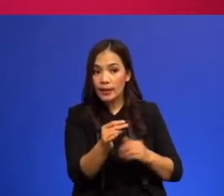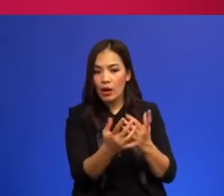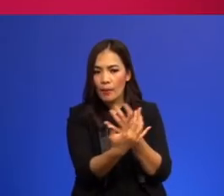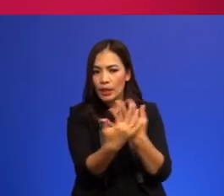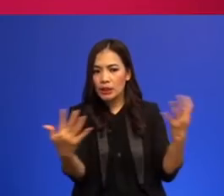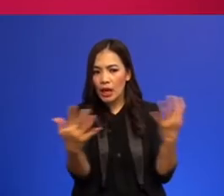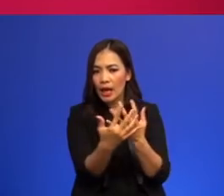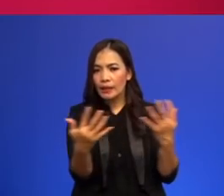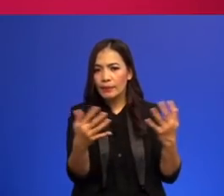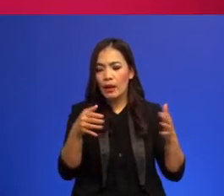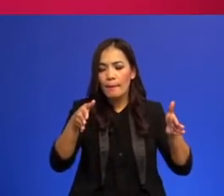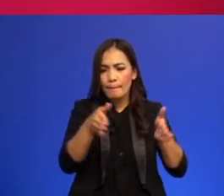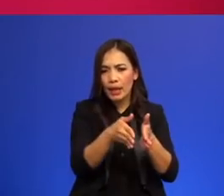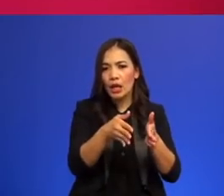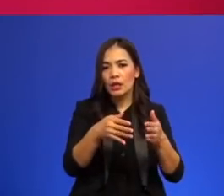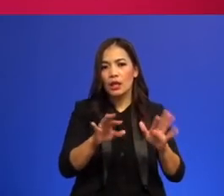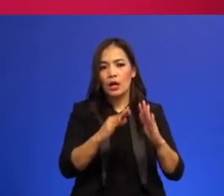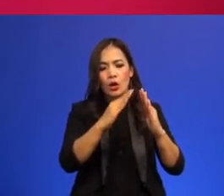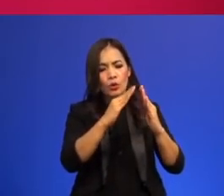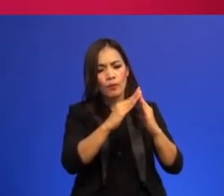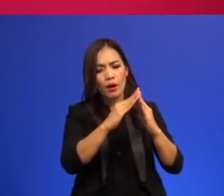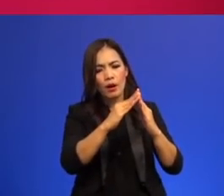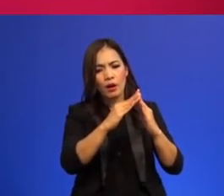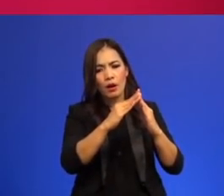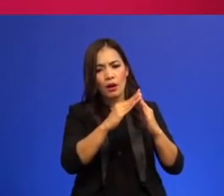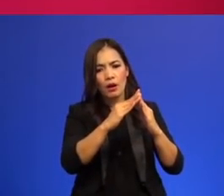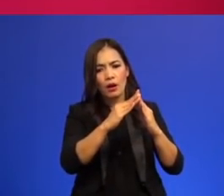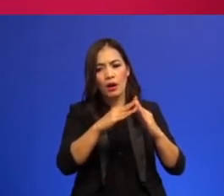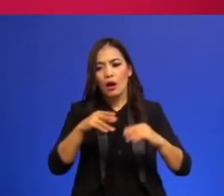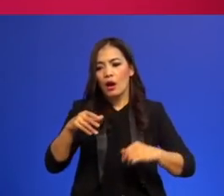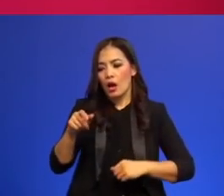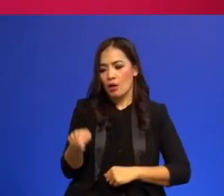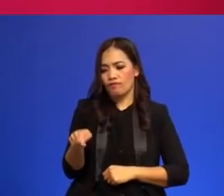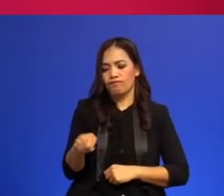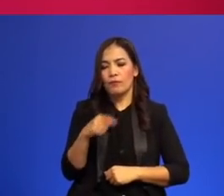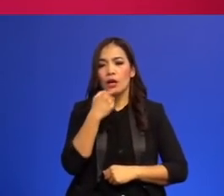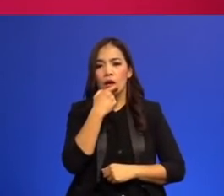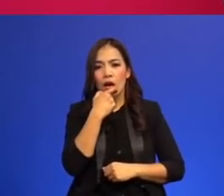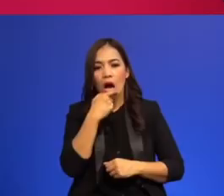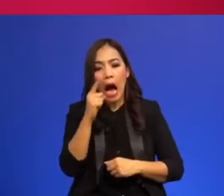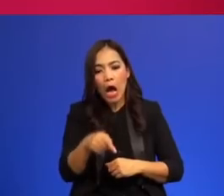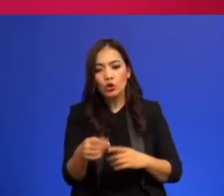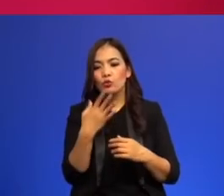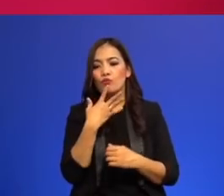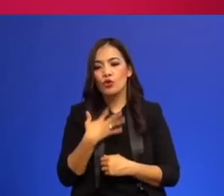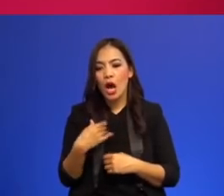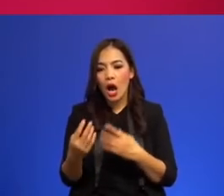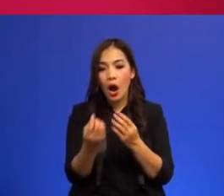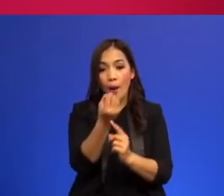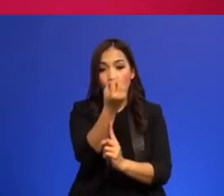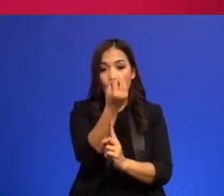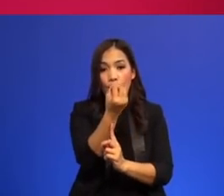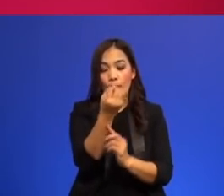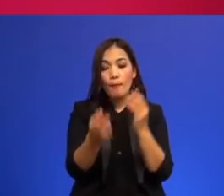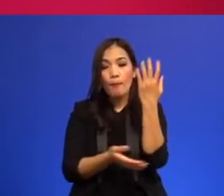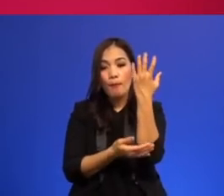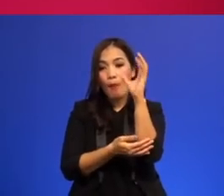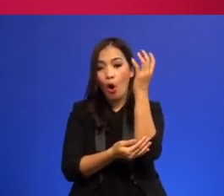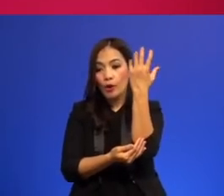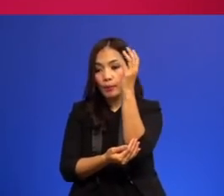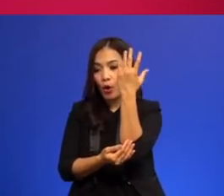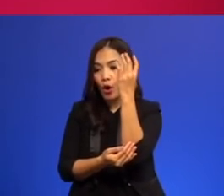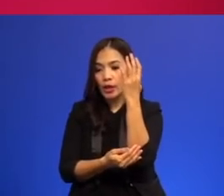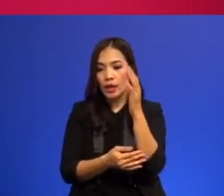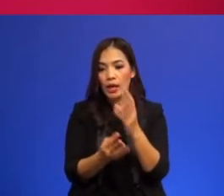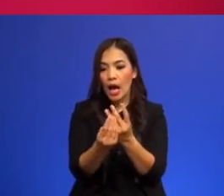Ya. Sedangkan panti jompo itu kan mestinya ada halaman, pohon-pohonnya rindang. Nah itu,